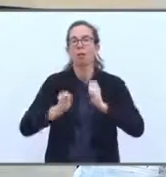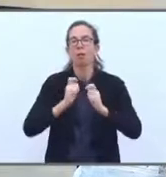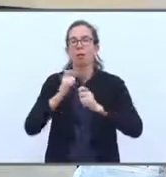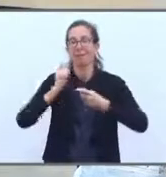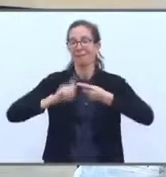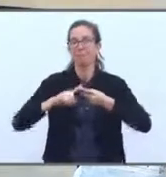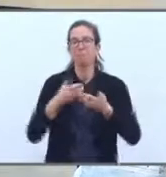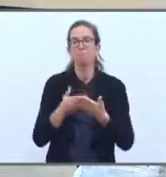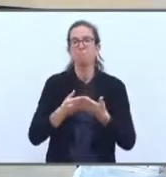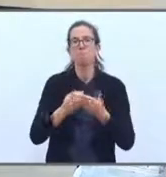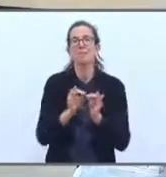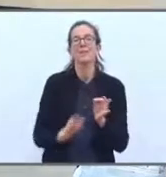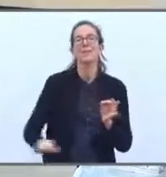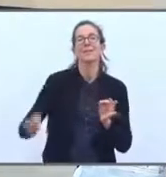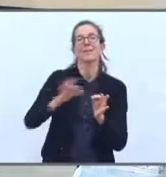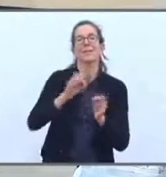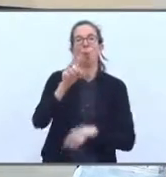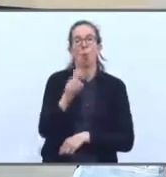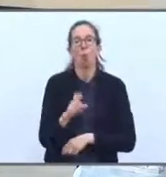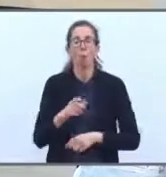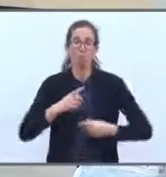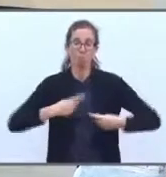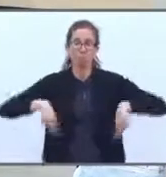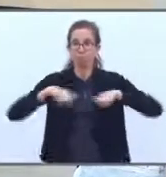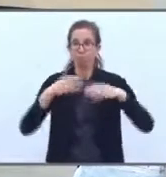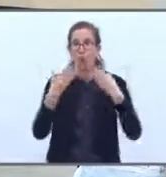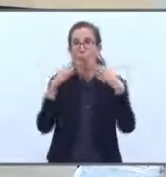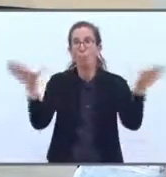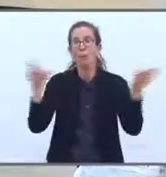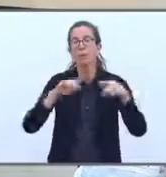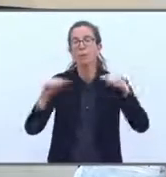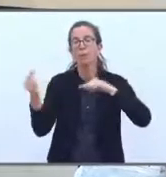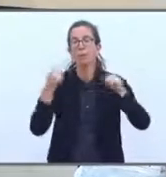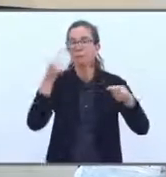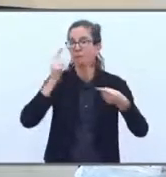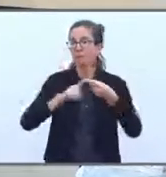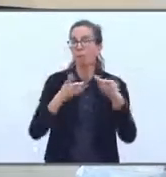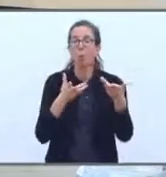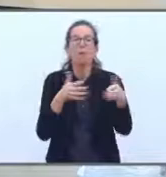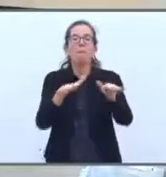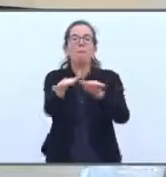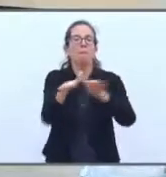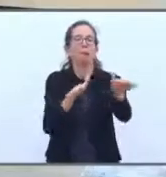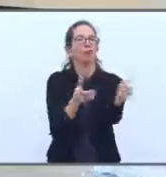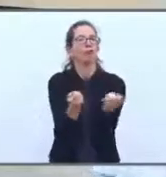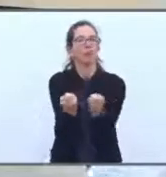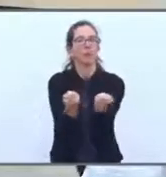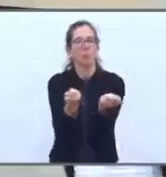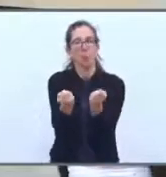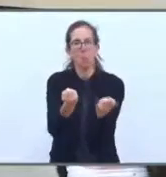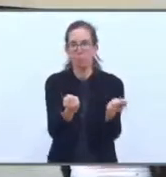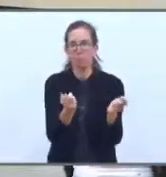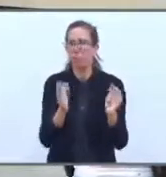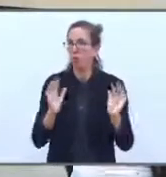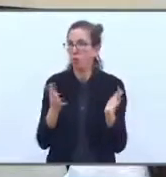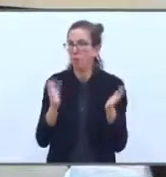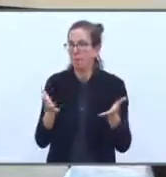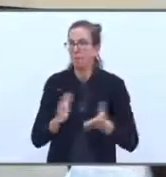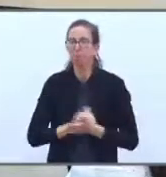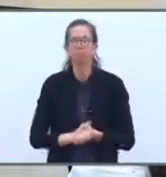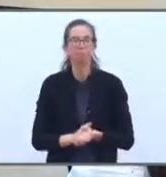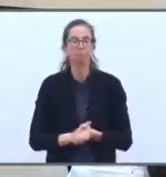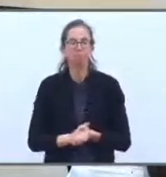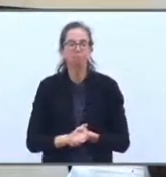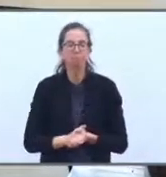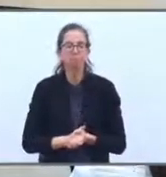l'eau, nous allons ouvrir le débat sur le mode de gestion, et nous trancherons sur ce mode de gestion lors